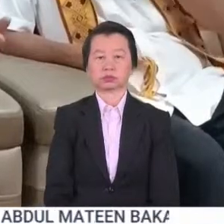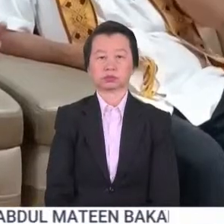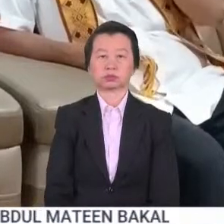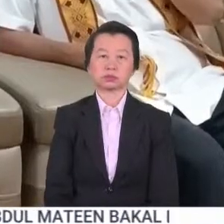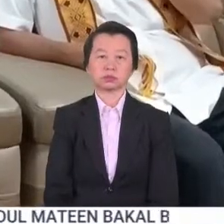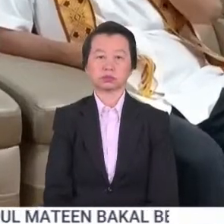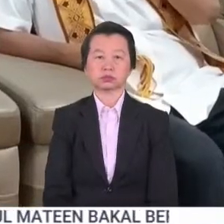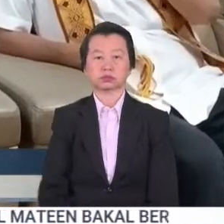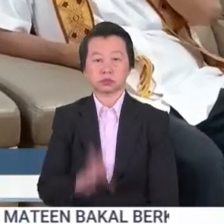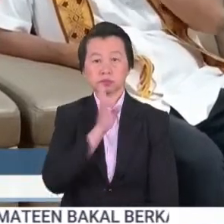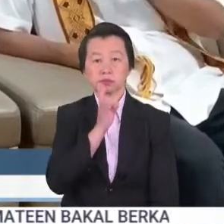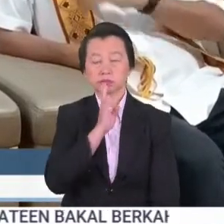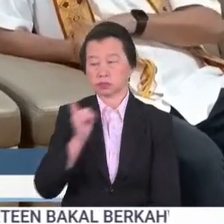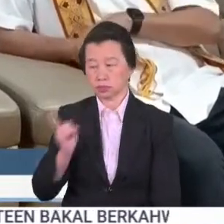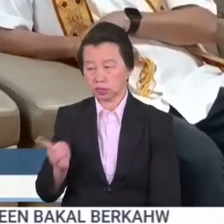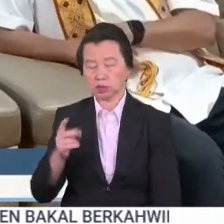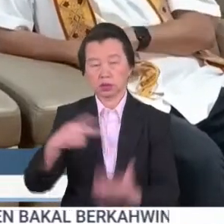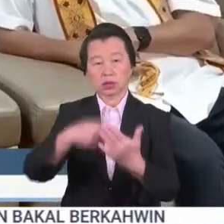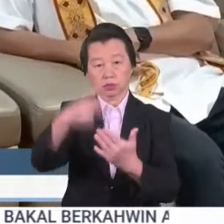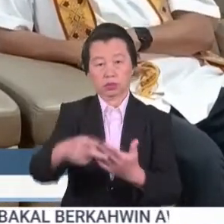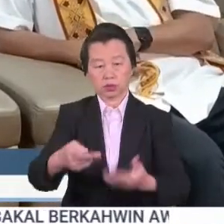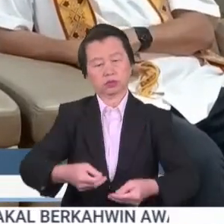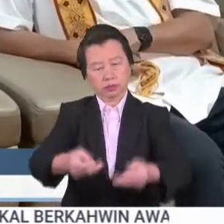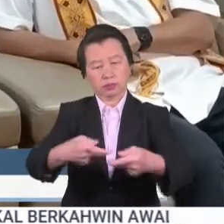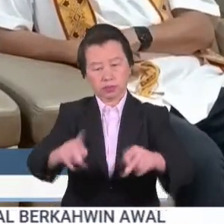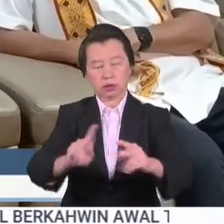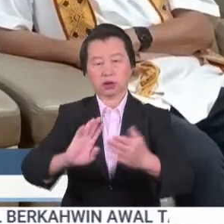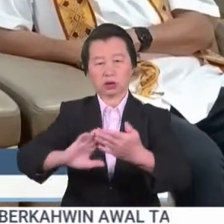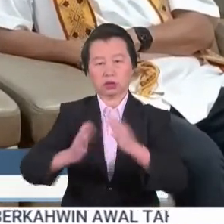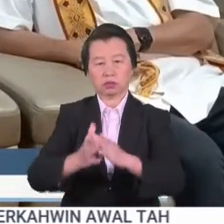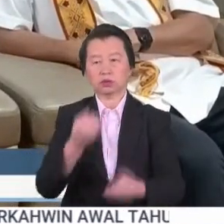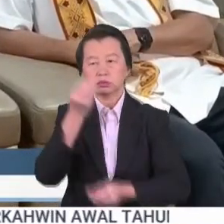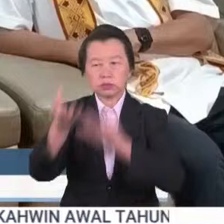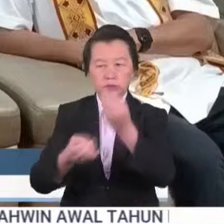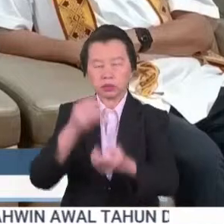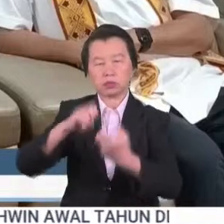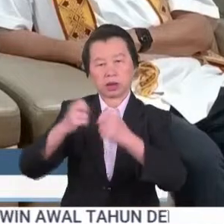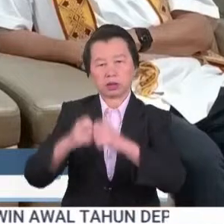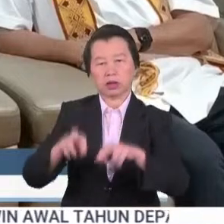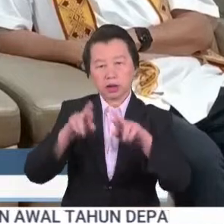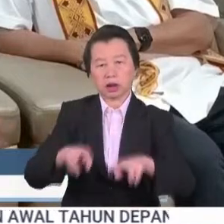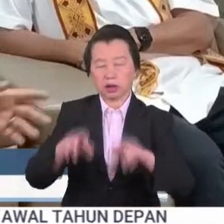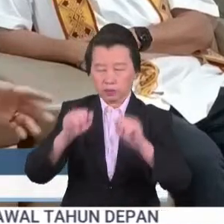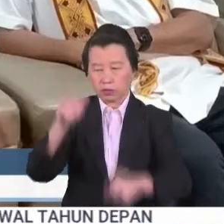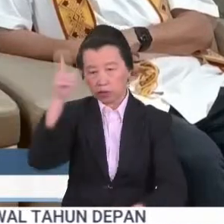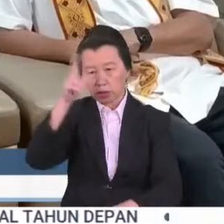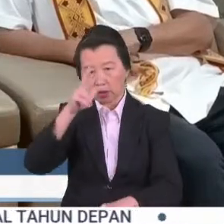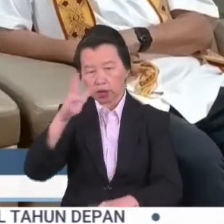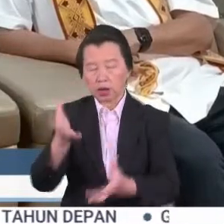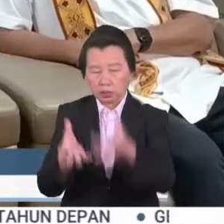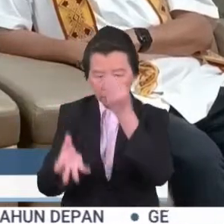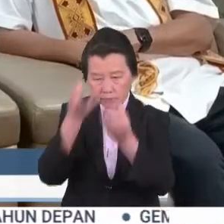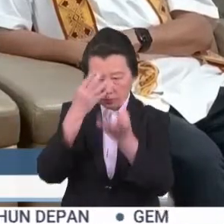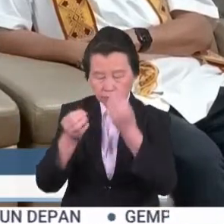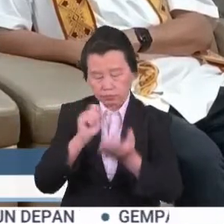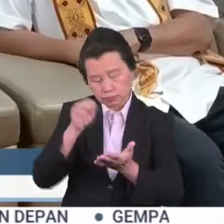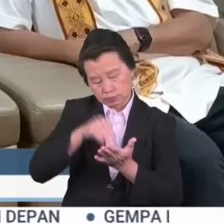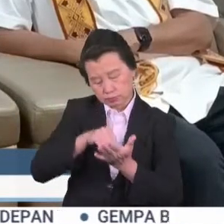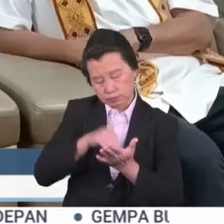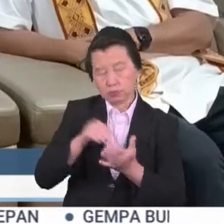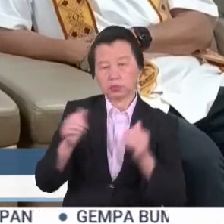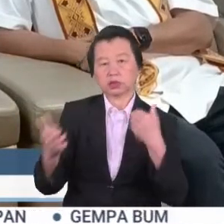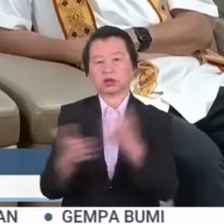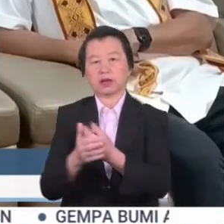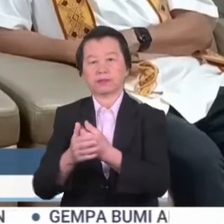kerajaan katanya program itu yang menyediakan ruang kepada komuniti mengutara isu-isu rakyat membolehkan kerajaan mendapat input pembangunan sehingga ke